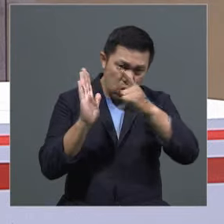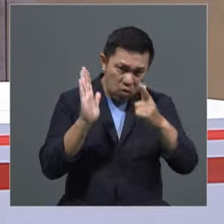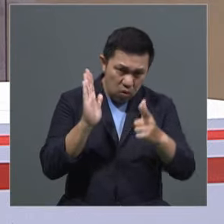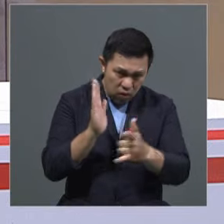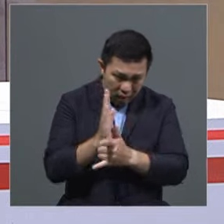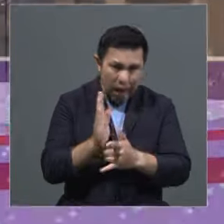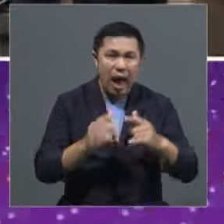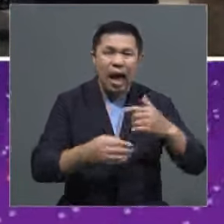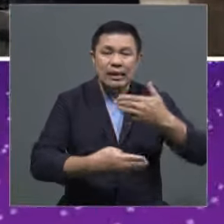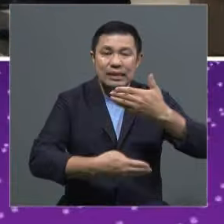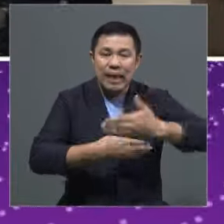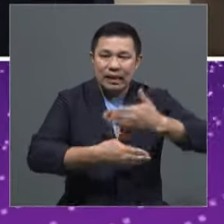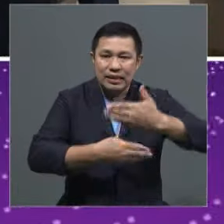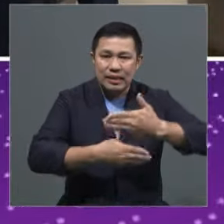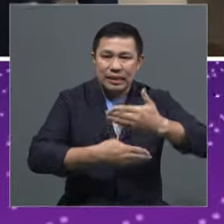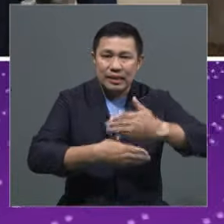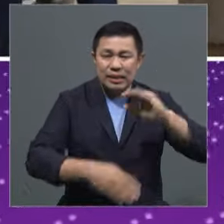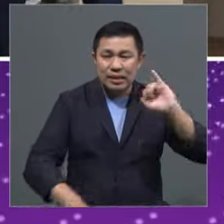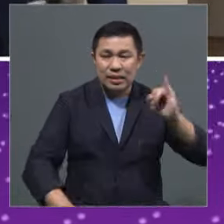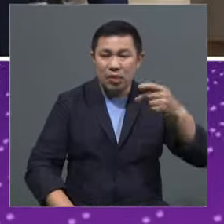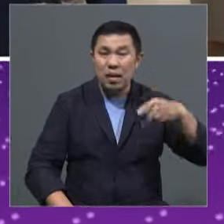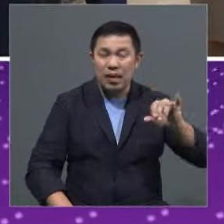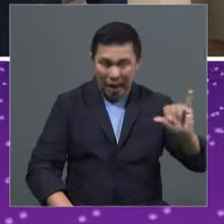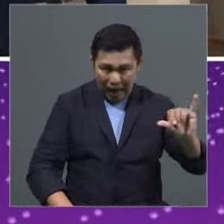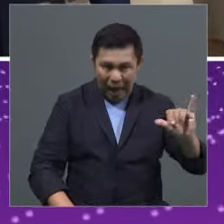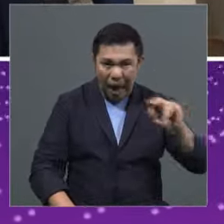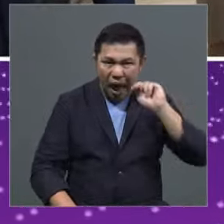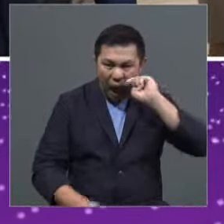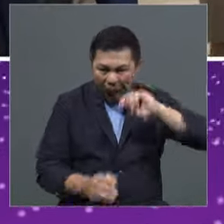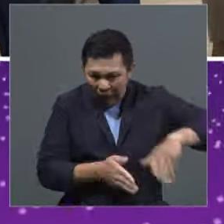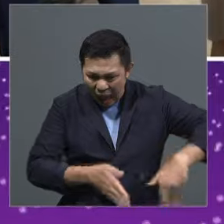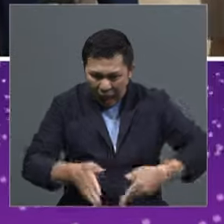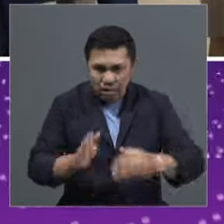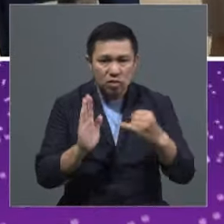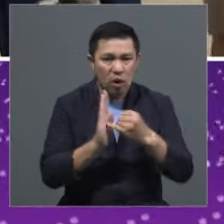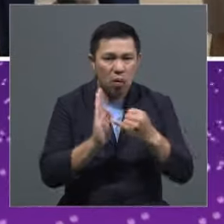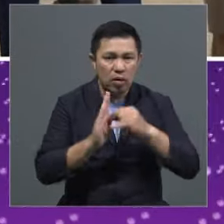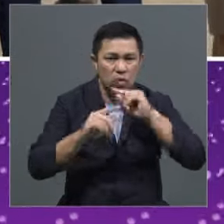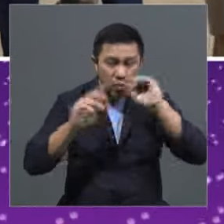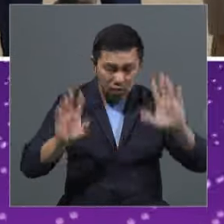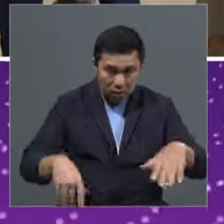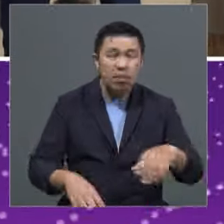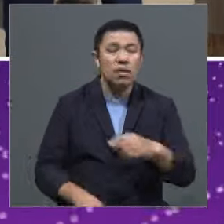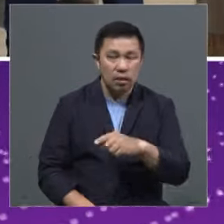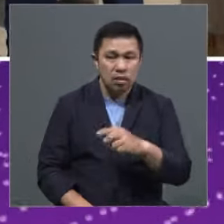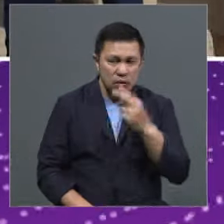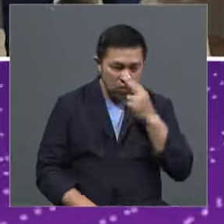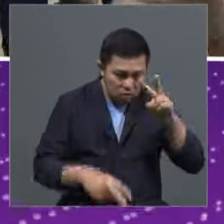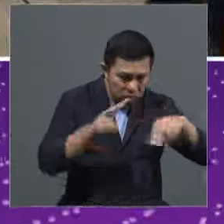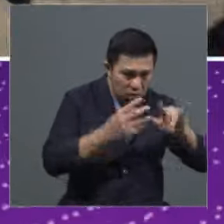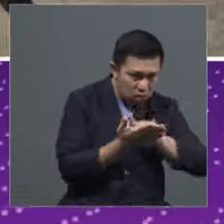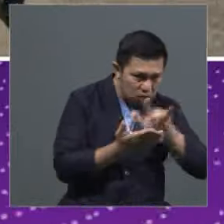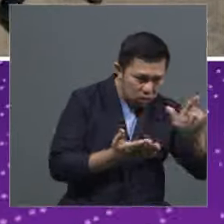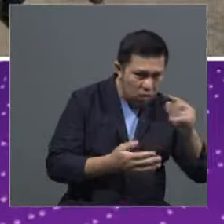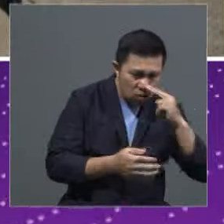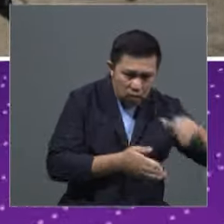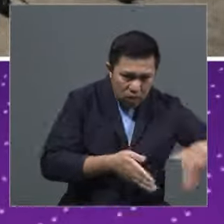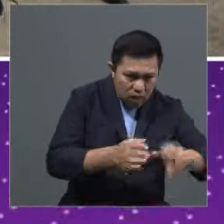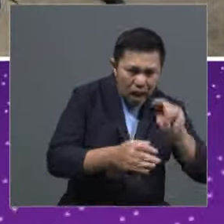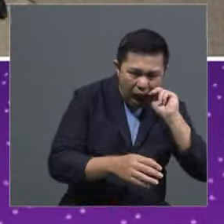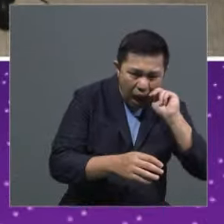จ้าพระยาจังหวัดชัยนาทแน่นอนในระหว่างทางเนี่ยก็ได้สำรวจสถานการณ์น้ำในแม่น้ำน่านแม่น้ำเจ้าพระยาแล้วก็พื้นที่การเกษตรร